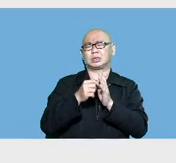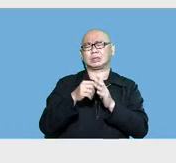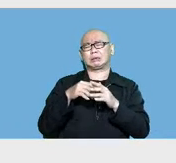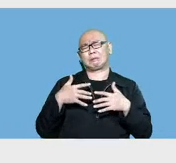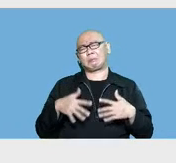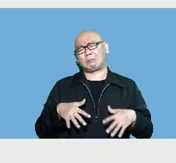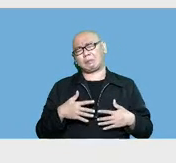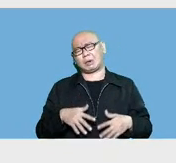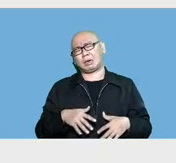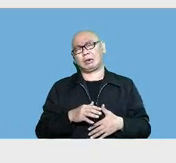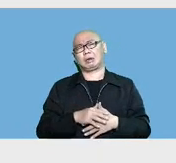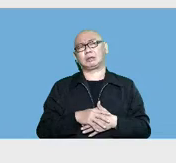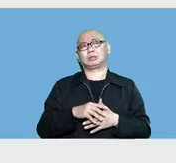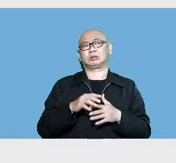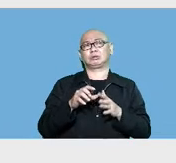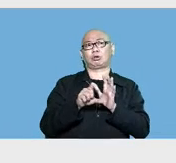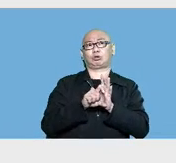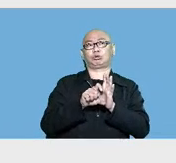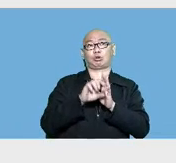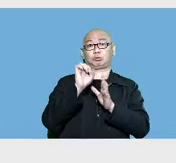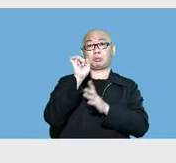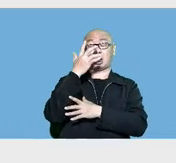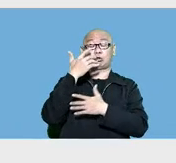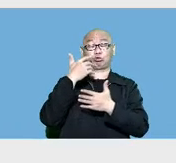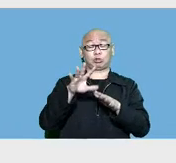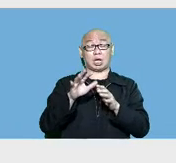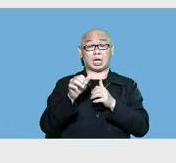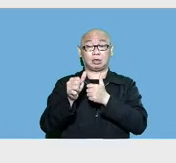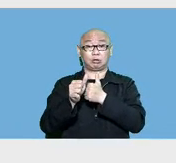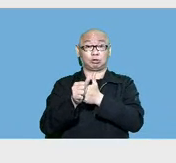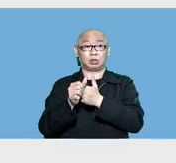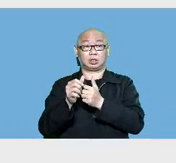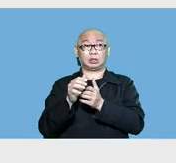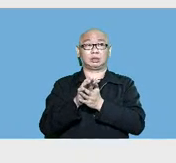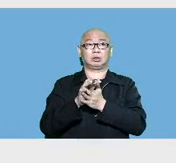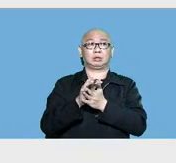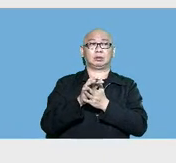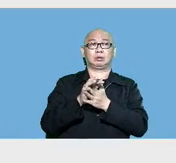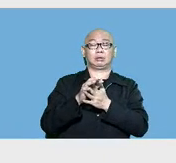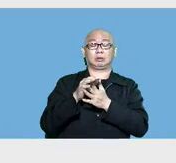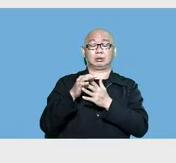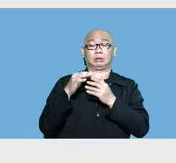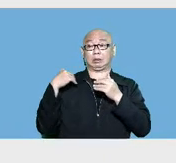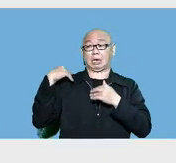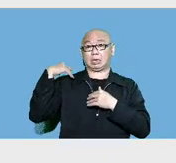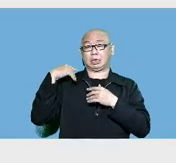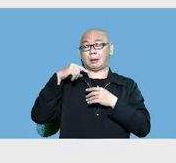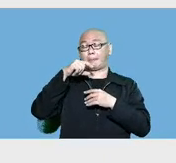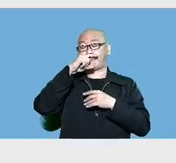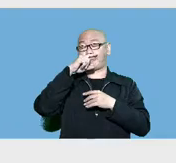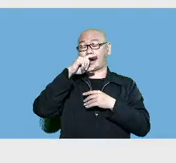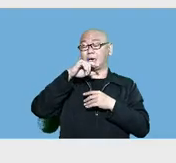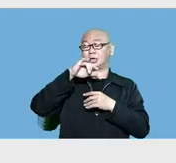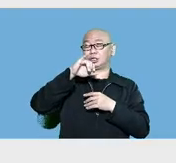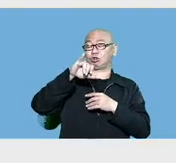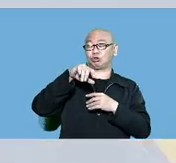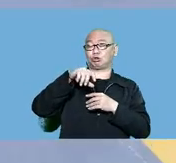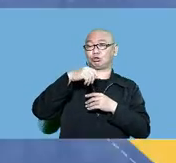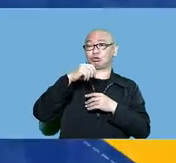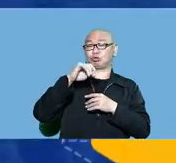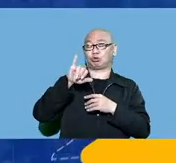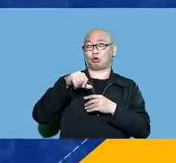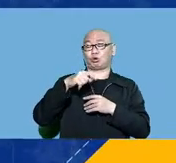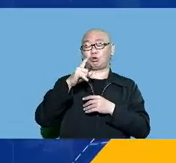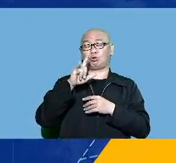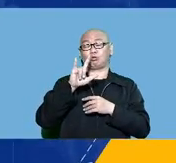Semarang menjadi salah satu contoh dan sudah meniru gaya Pak Jokowi menjadi wali kota di Surakarta. Sudah ada